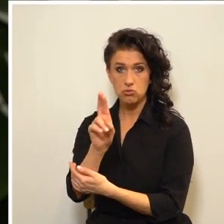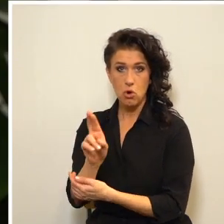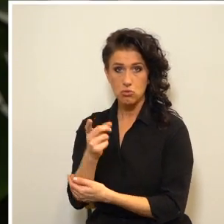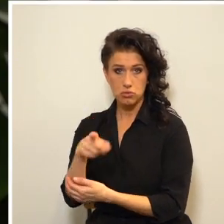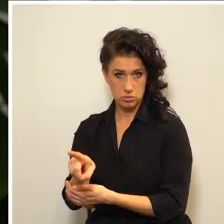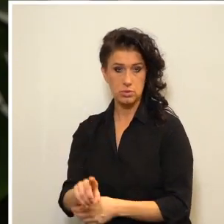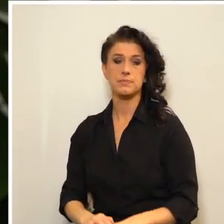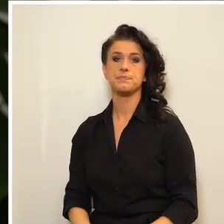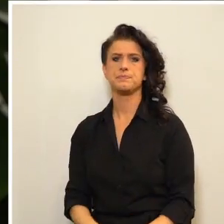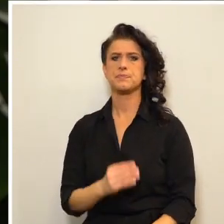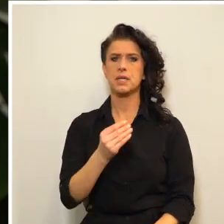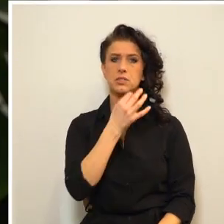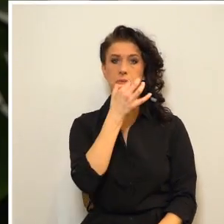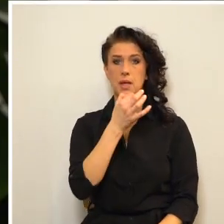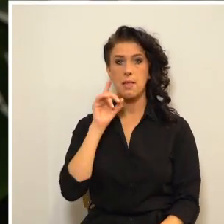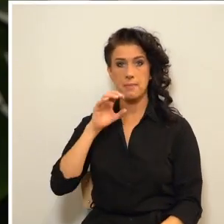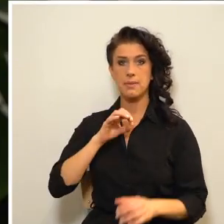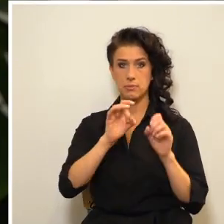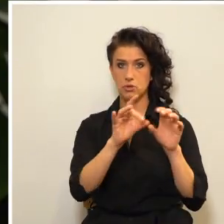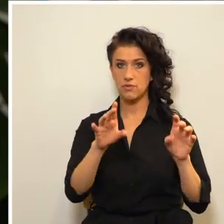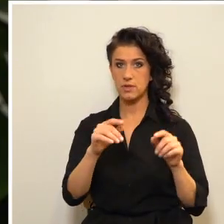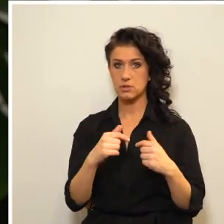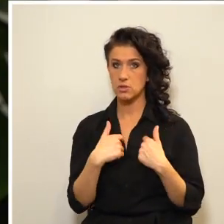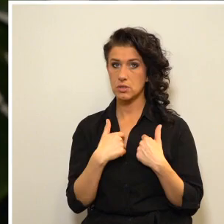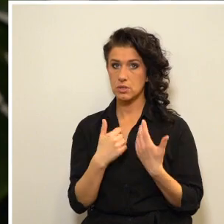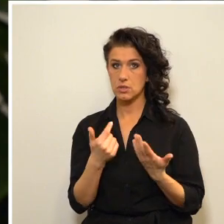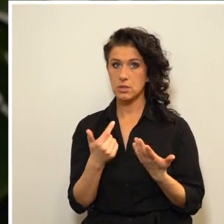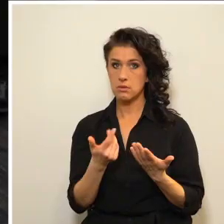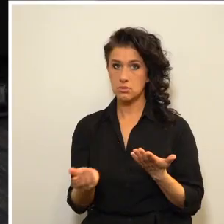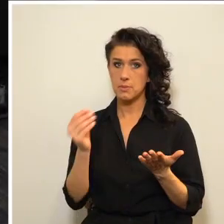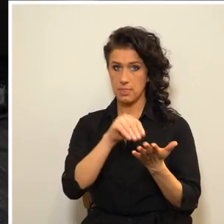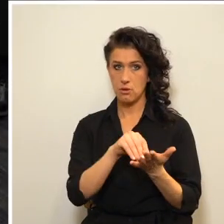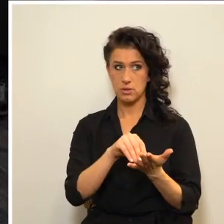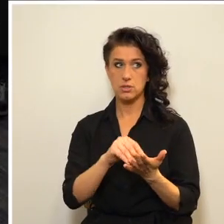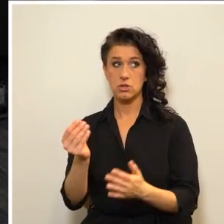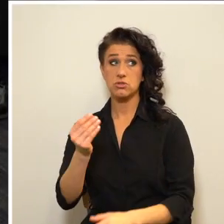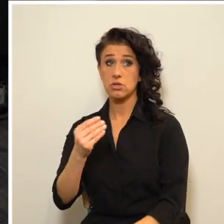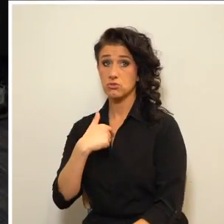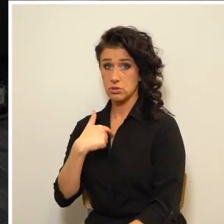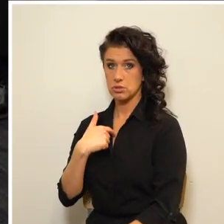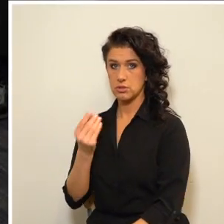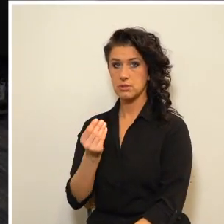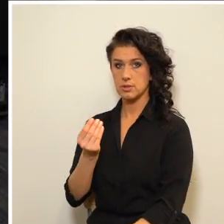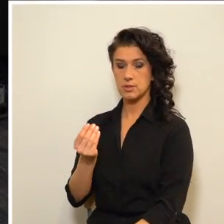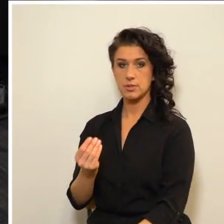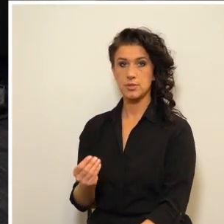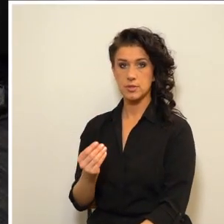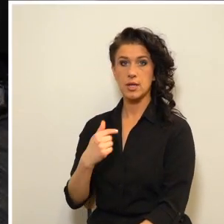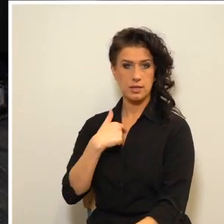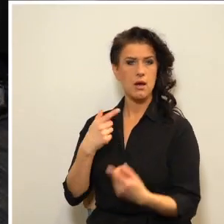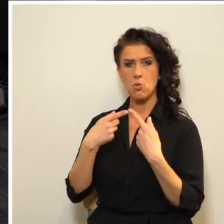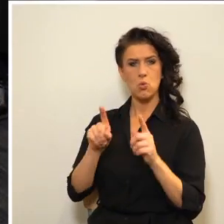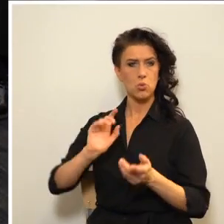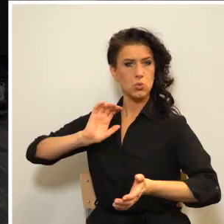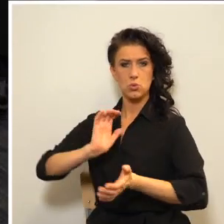ale jeszcze zapytam pana pana profesora bo chciał skomentować ja chciałem aby to proszę księdza ty jak króciutko